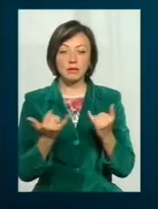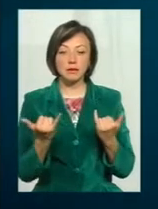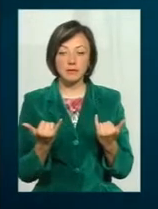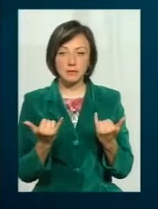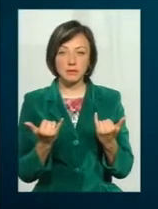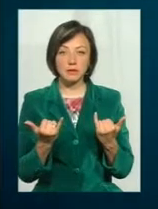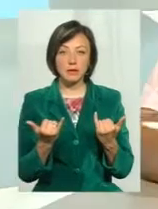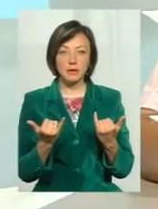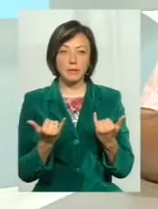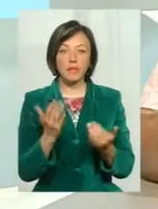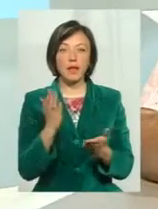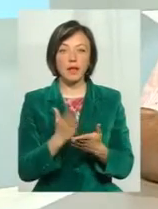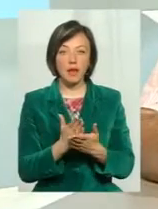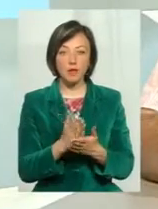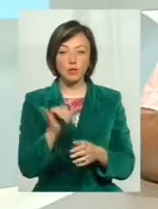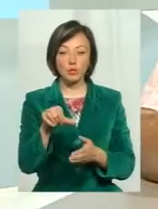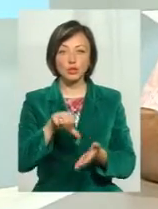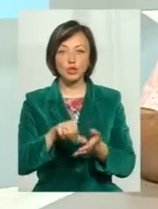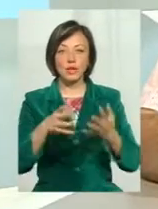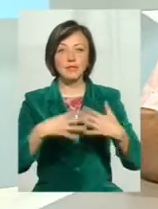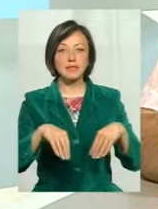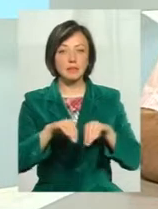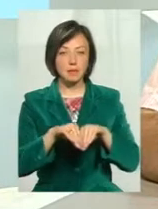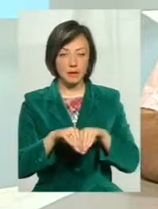зокрема, наявність у членів сім'ї,